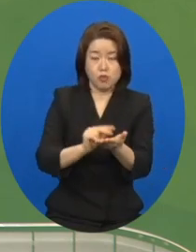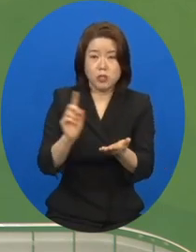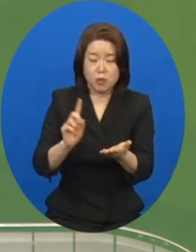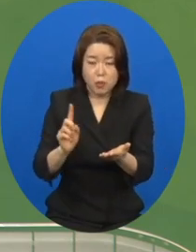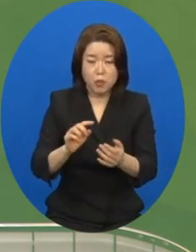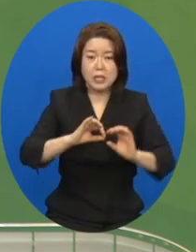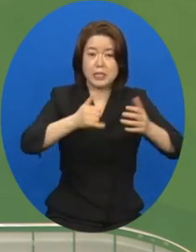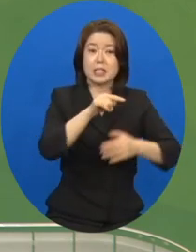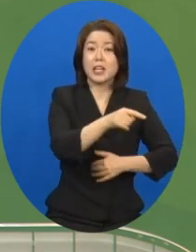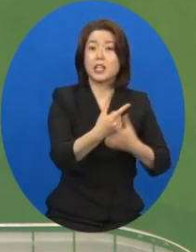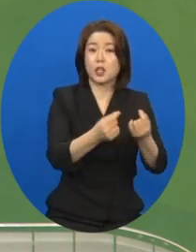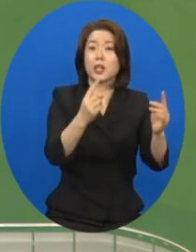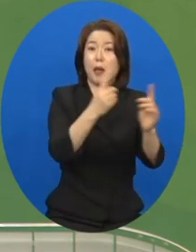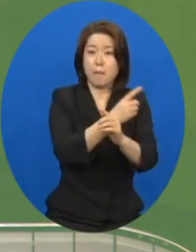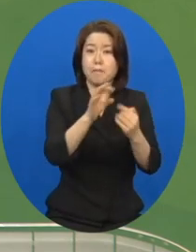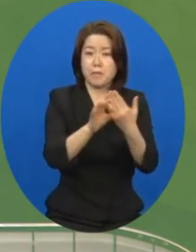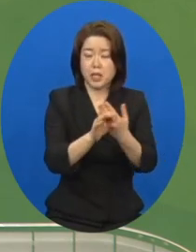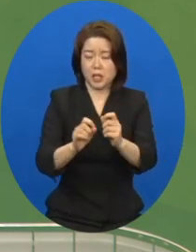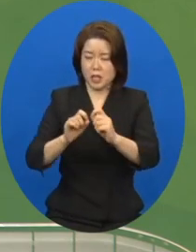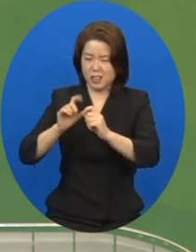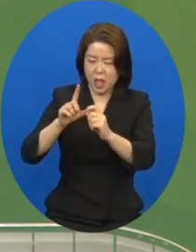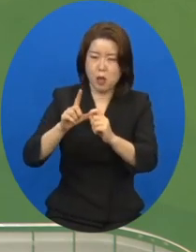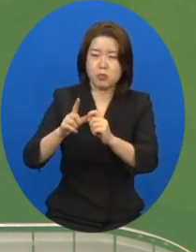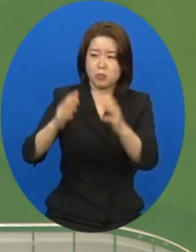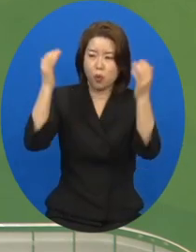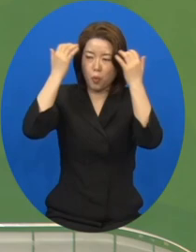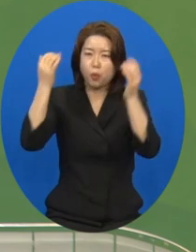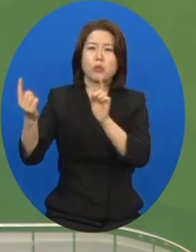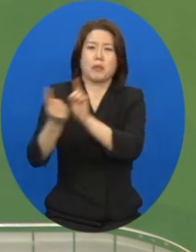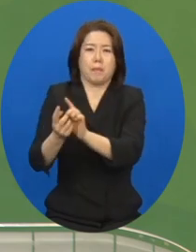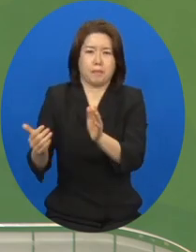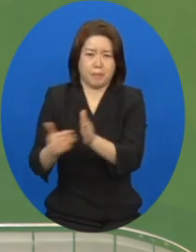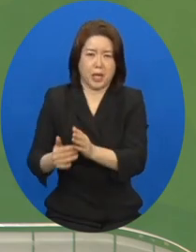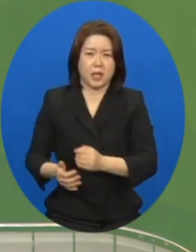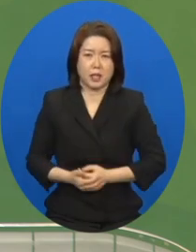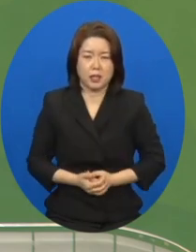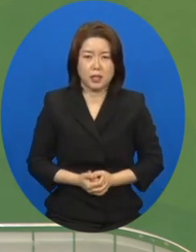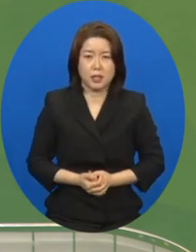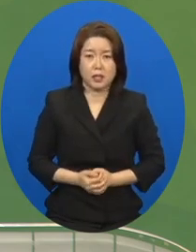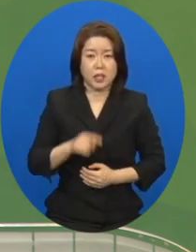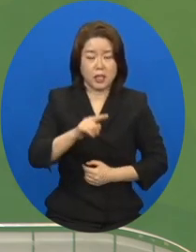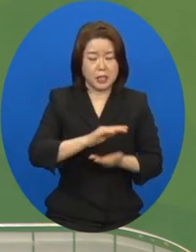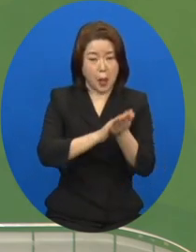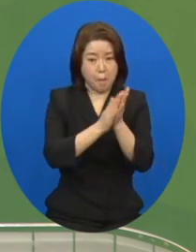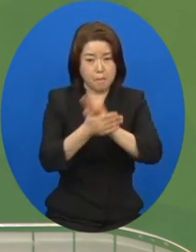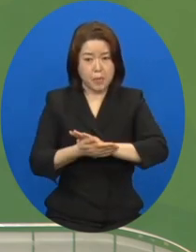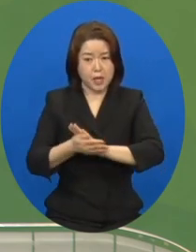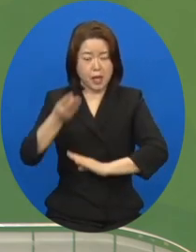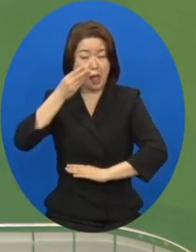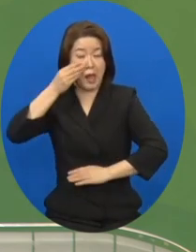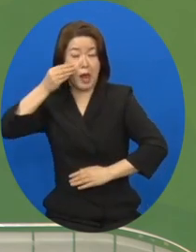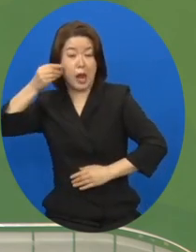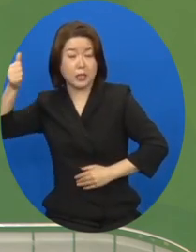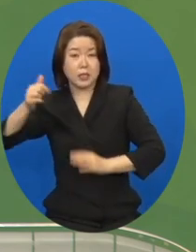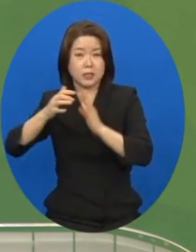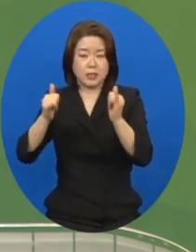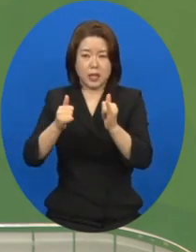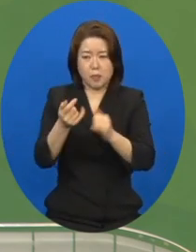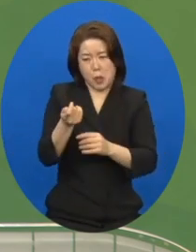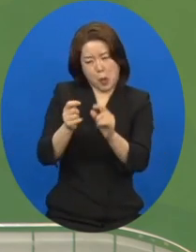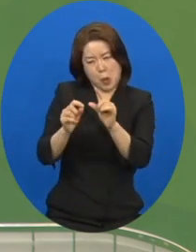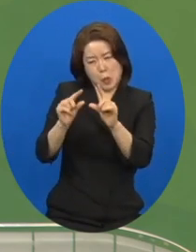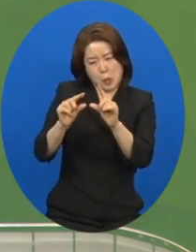바뀌면 대부분은 고통을 당한다는 것. 이 변화에 적응되어지는 사람은